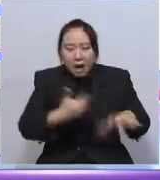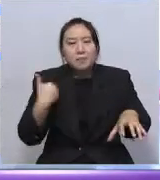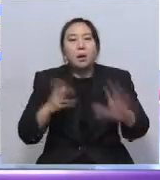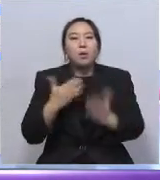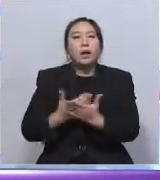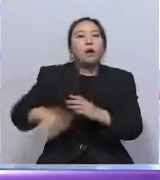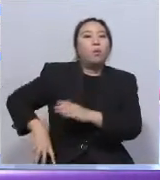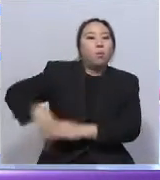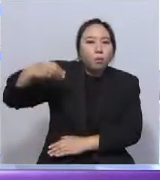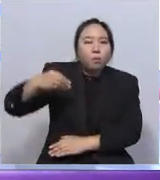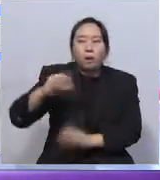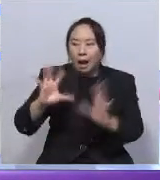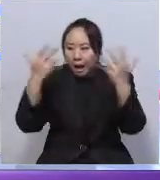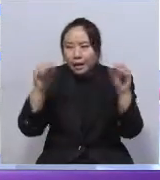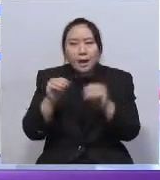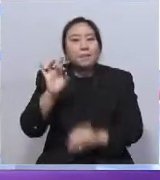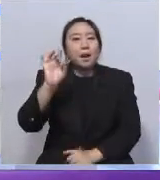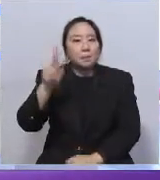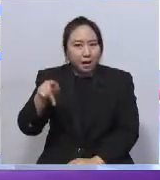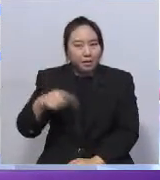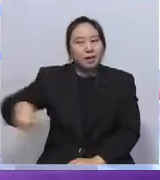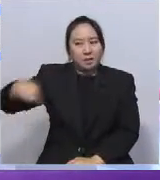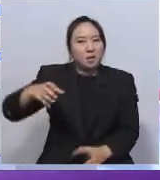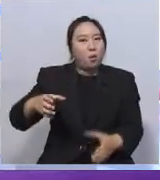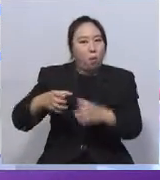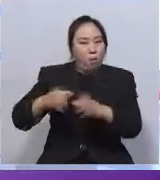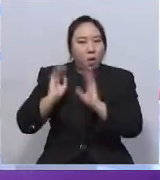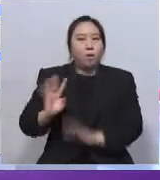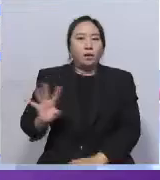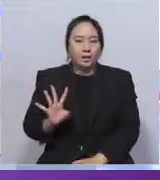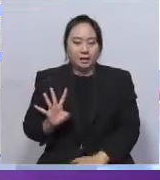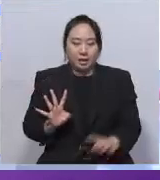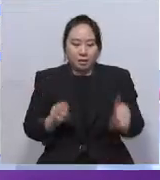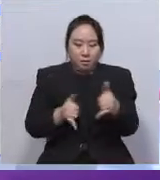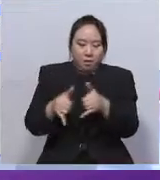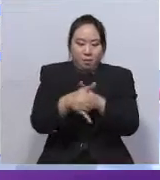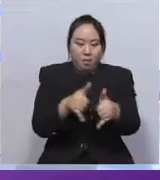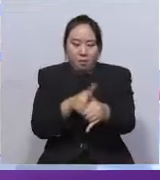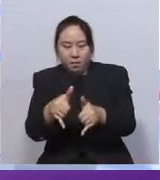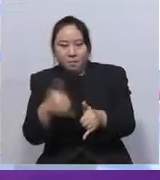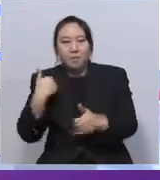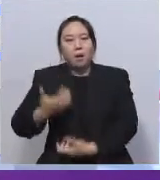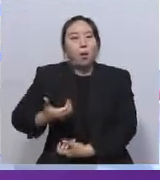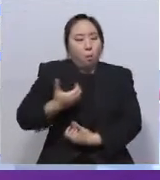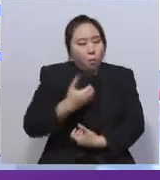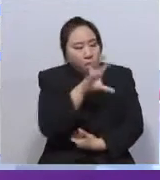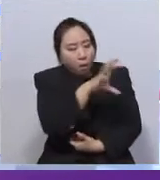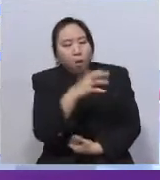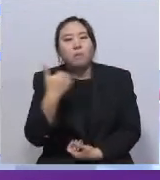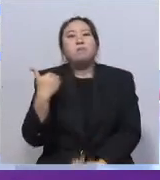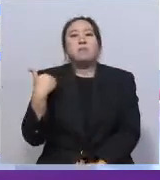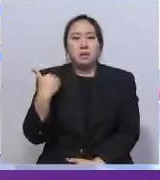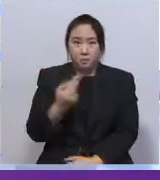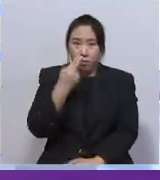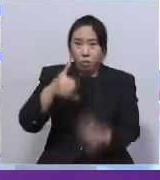สูญเงินไปเกือบ 8,000 บาทแล้วบอกว่าทำกันเป็นขบวนการมากัน4คนประกบหน้าหลังมีแบบอุ้มเด็กมาหลอกด้วยนะคะไปดู